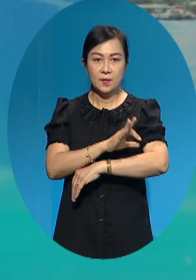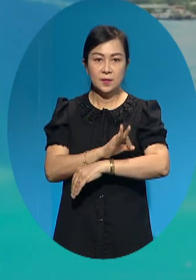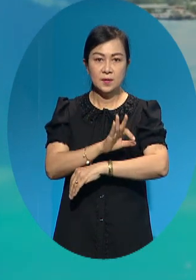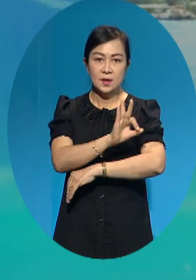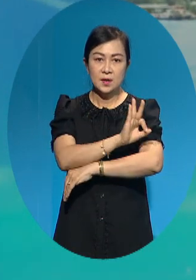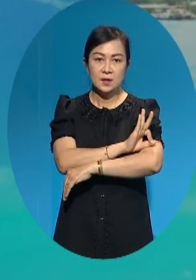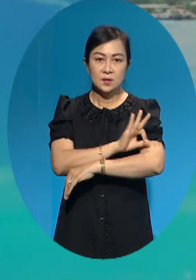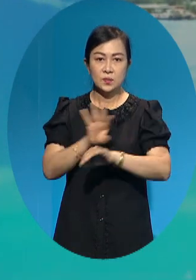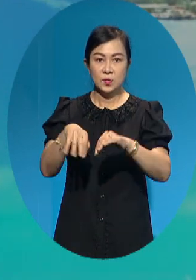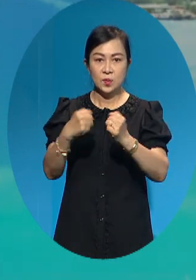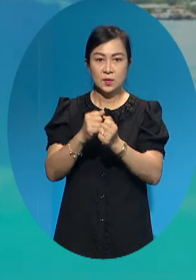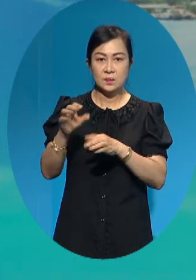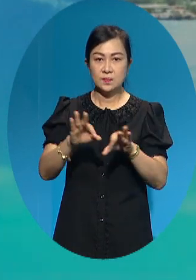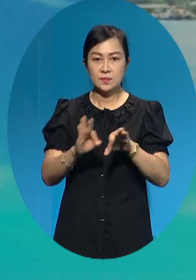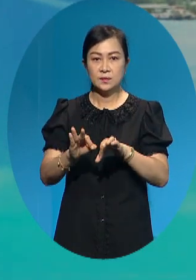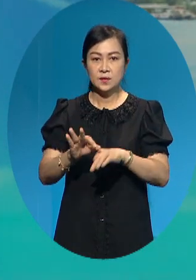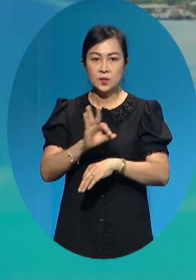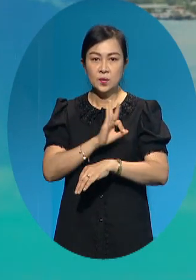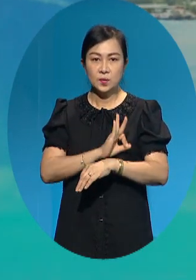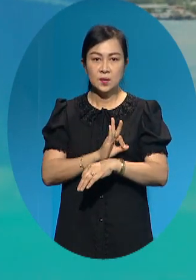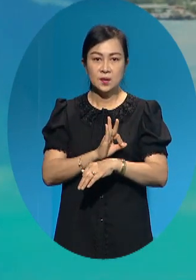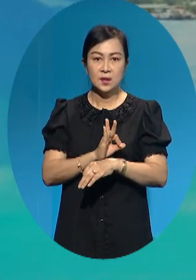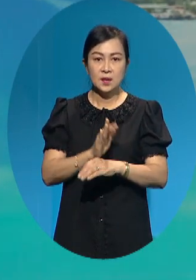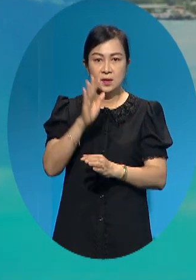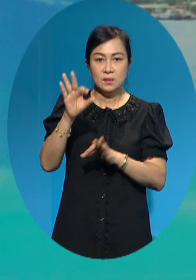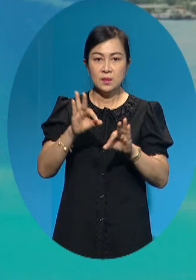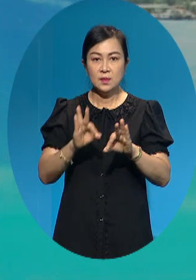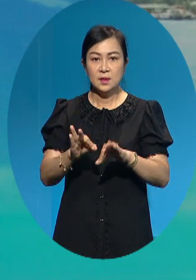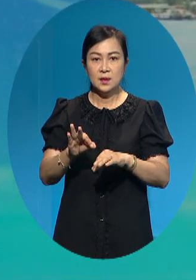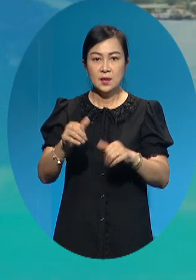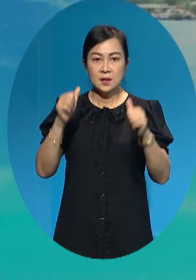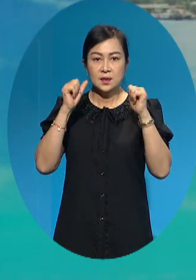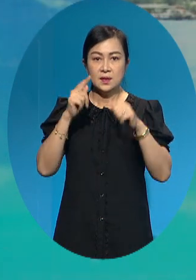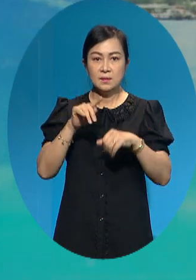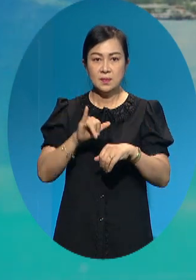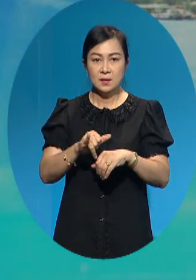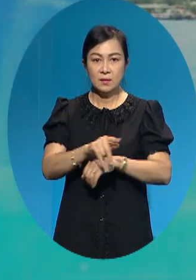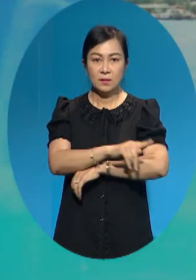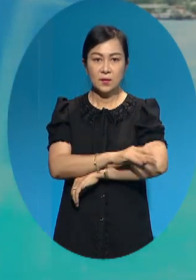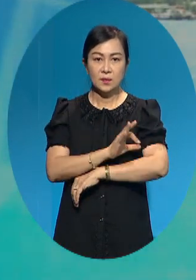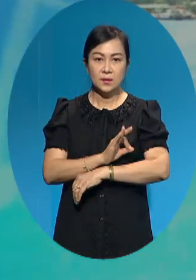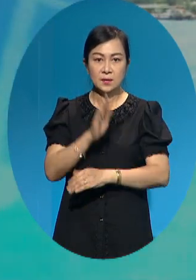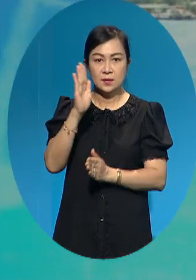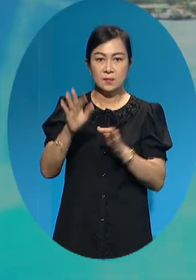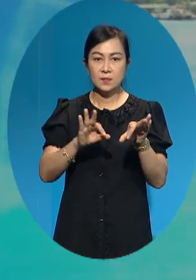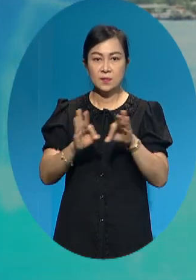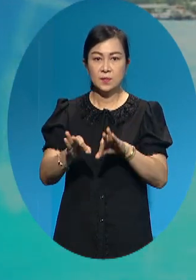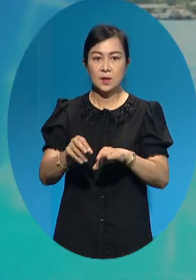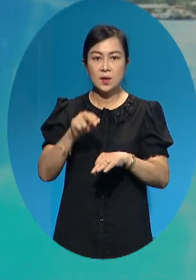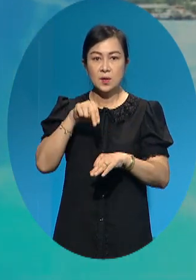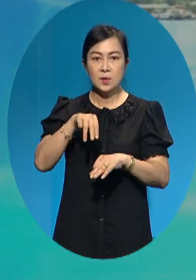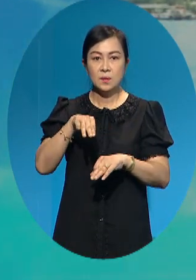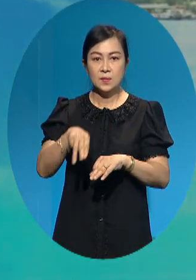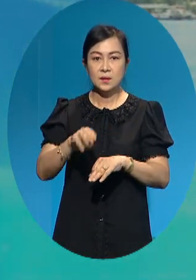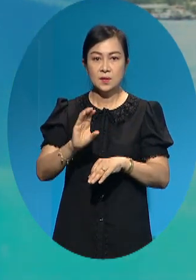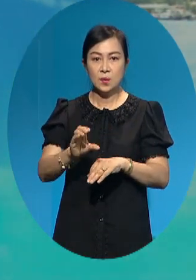ủy, Trưởng ban Tổ chức Thành ủy Thành phố Hồ Chí Minh, Chủ tịch Ủy ban Mặt trận Tổ quốc Việt Nam Thành phố Hồ Chí Minh Trần Kim Yến, Phó Chủ tịch Ủy ban Nhân dân thành phố